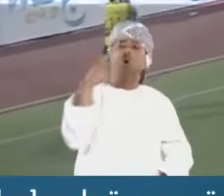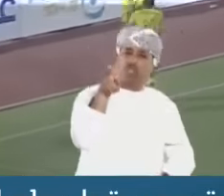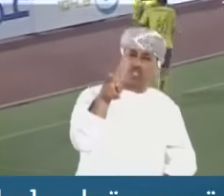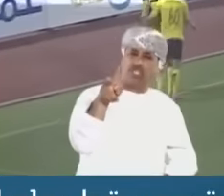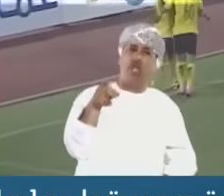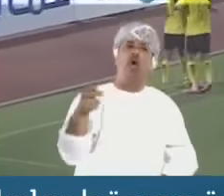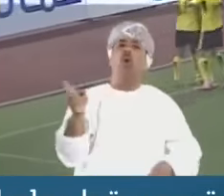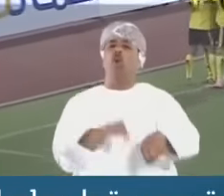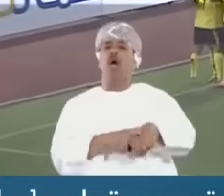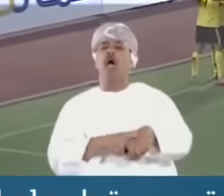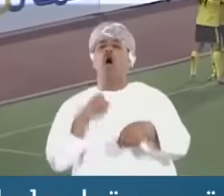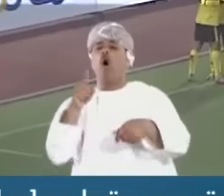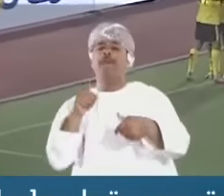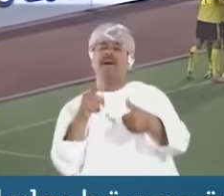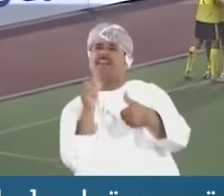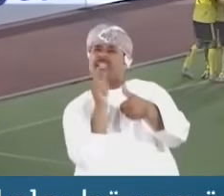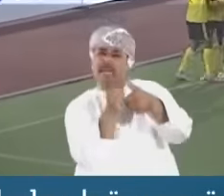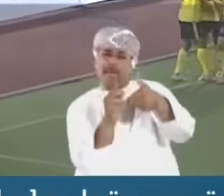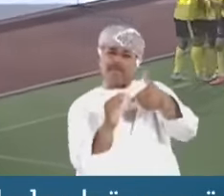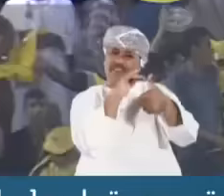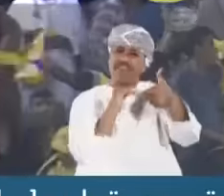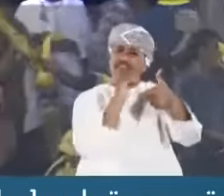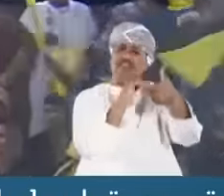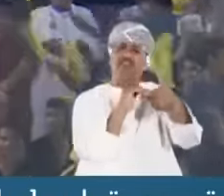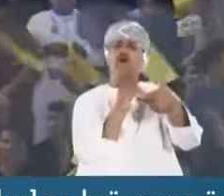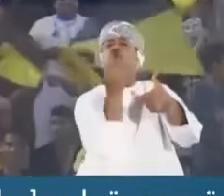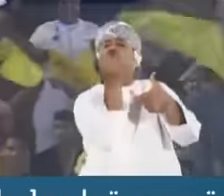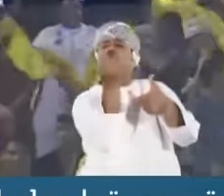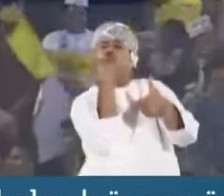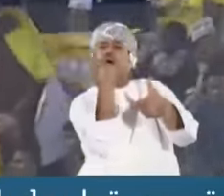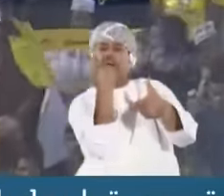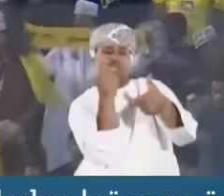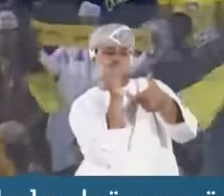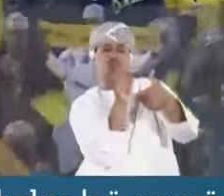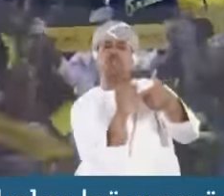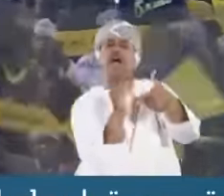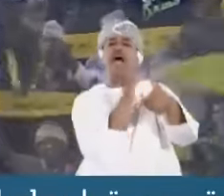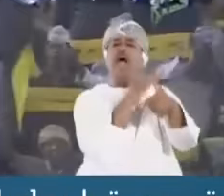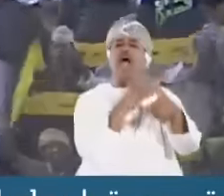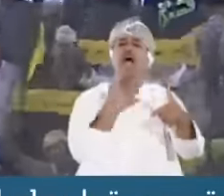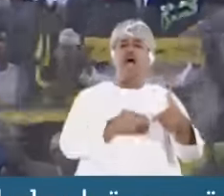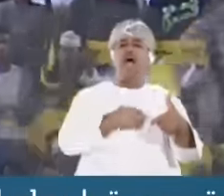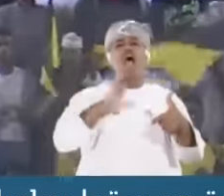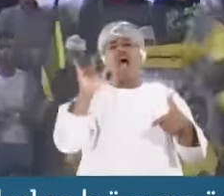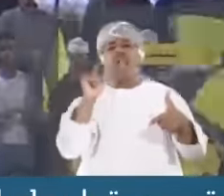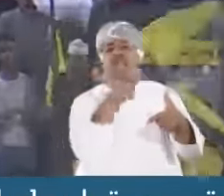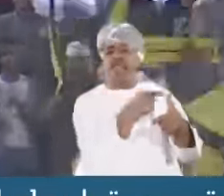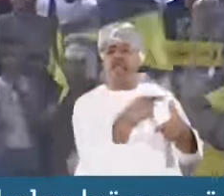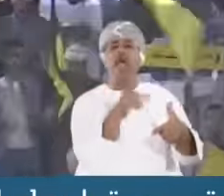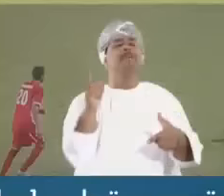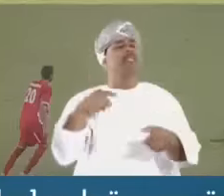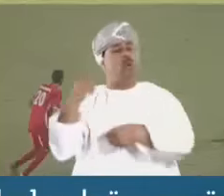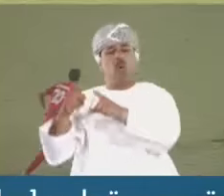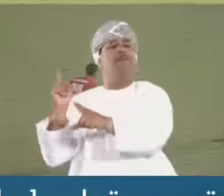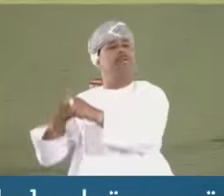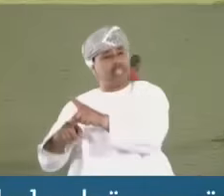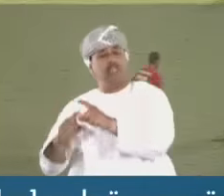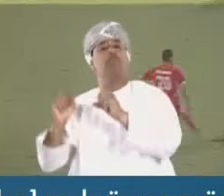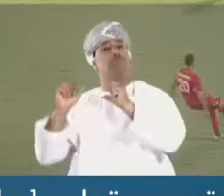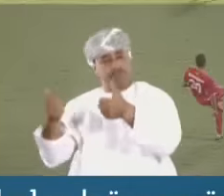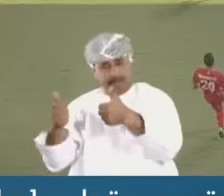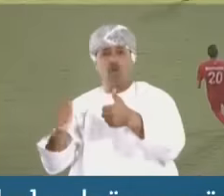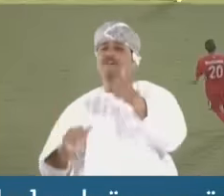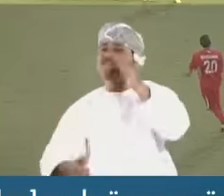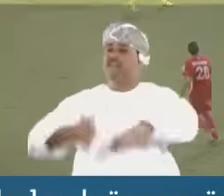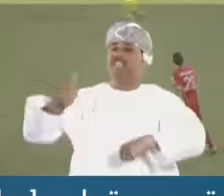29 متخلفا بفارق نقطة عن المتصدر العروبة. وفي المباراة الأخرى واصل مسقط استفاقته وسجل